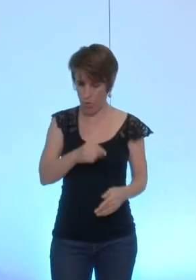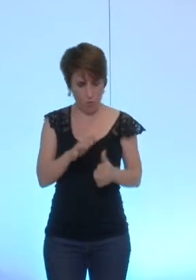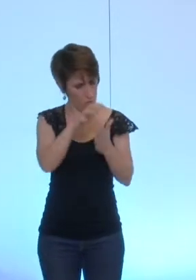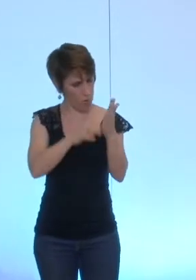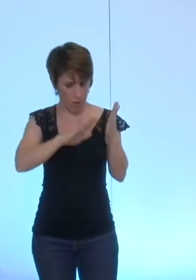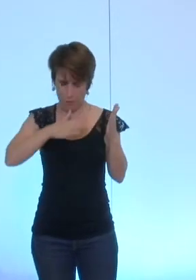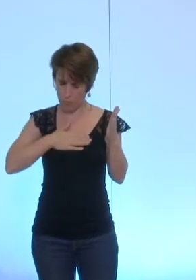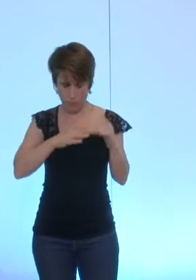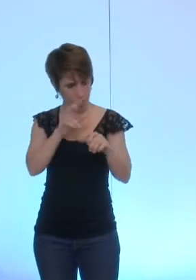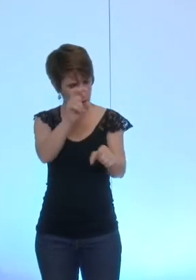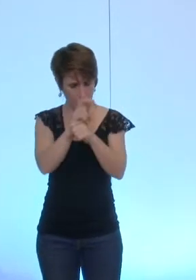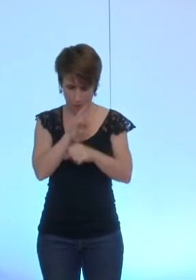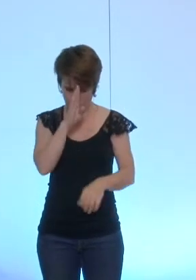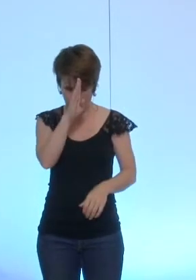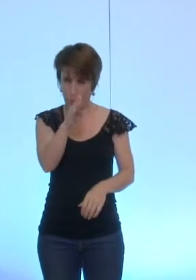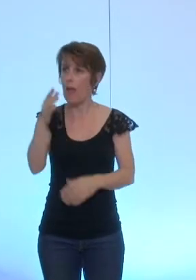que pour le reste vous y viez avec vos inquiétudes